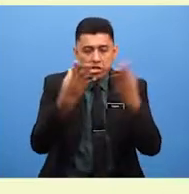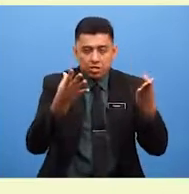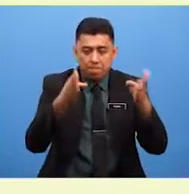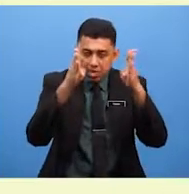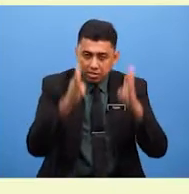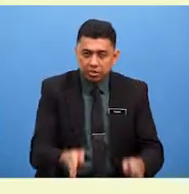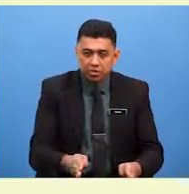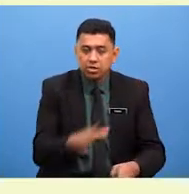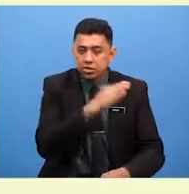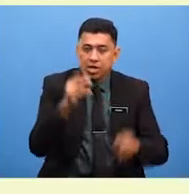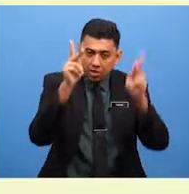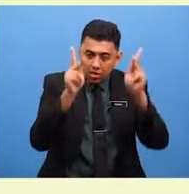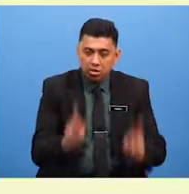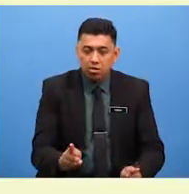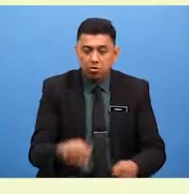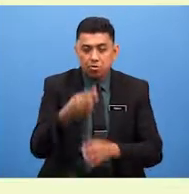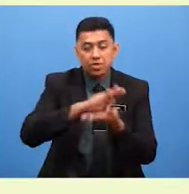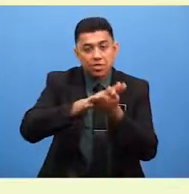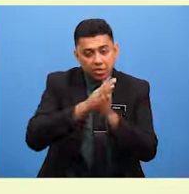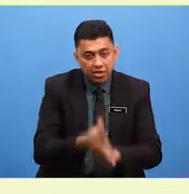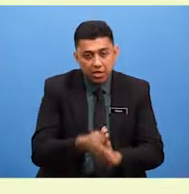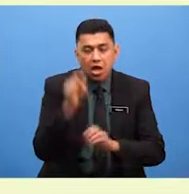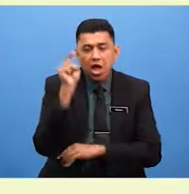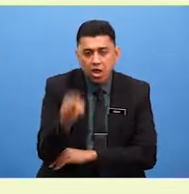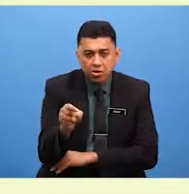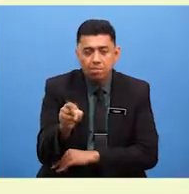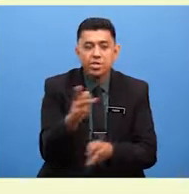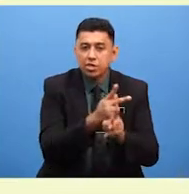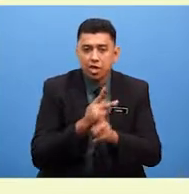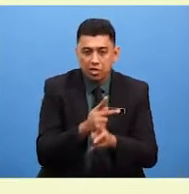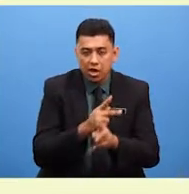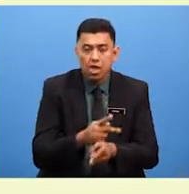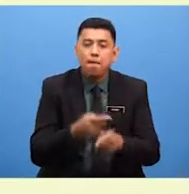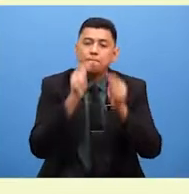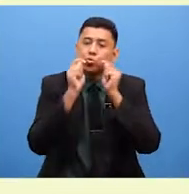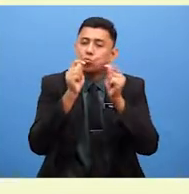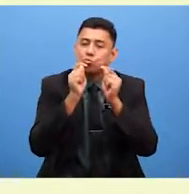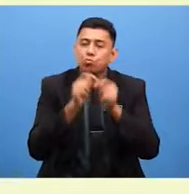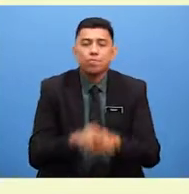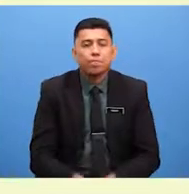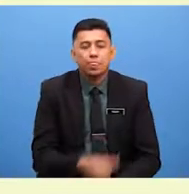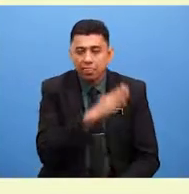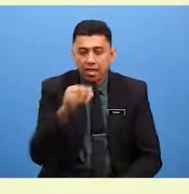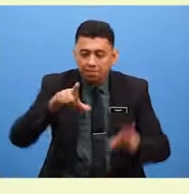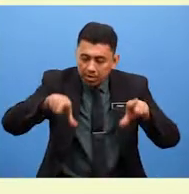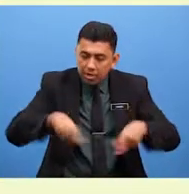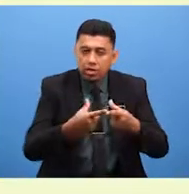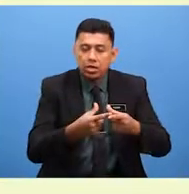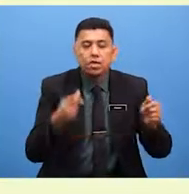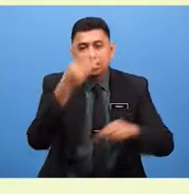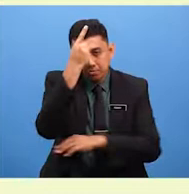kaum. Maka, kita haruslah menjaga pertuturan dan perlakuan